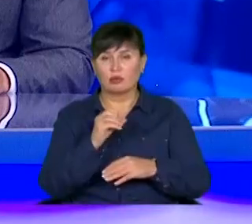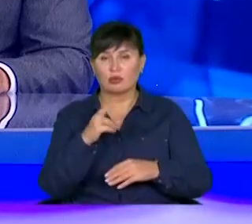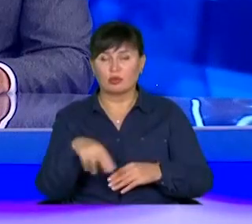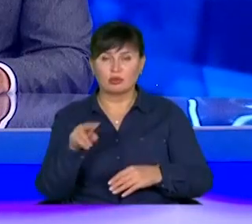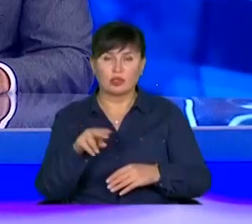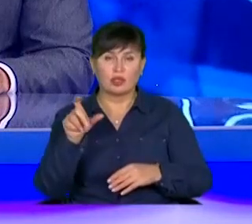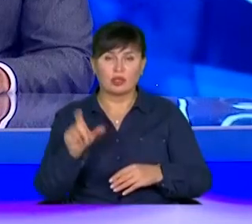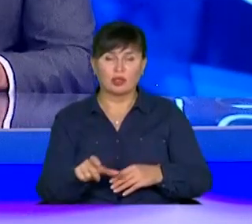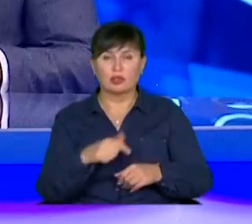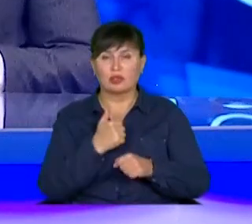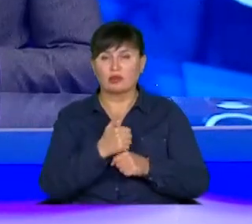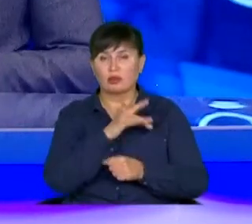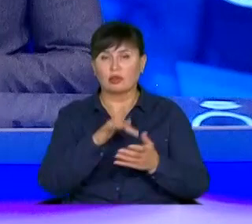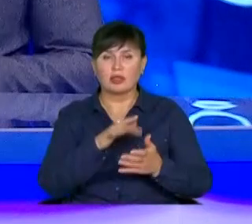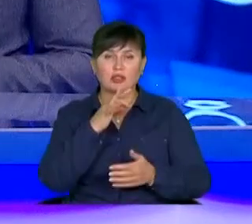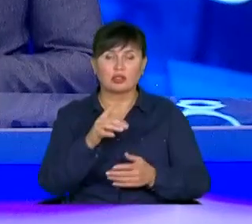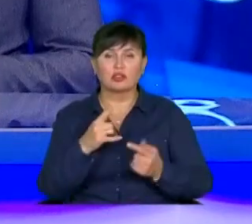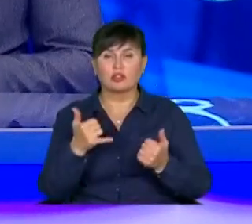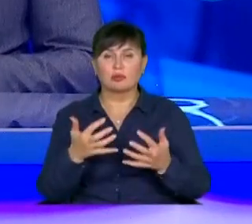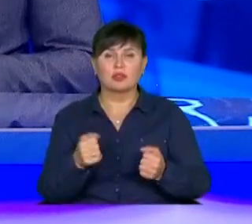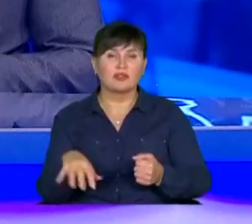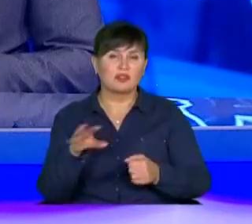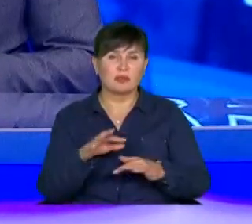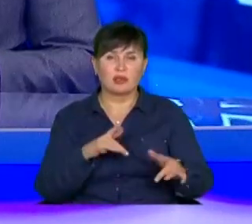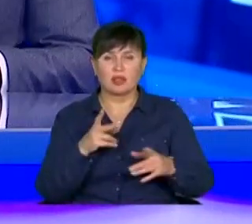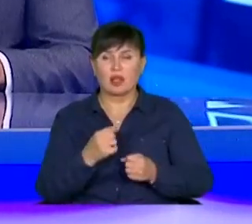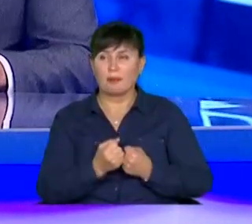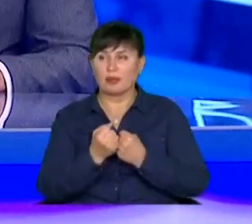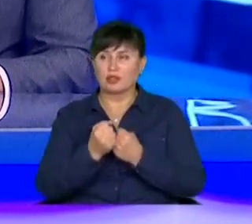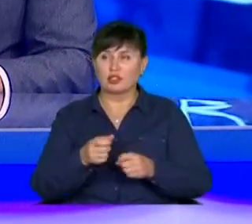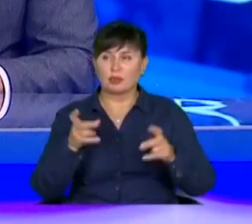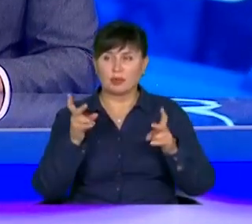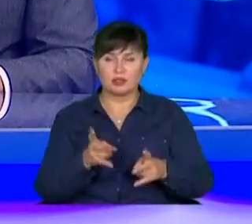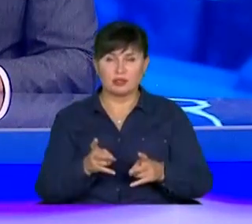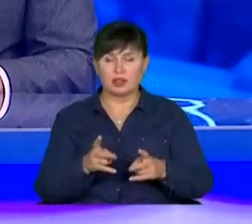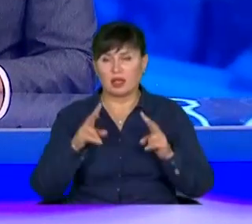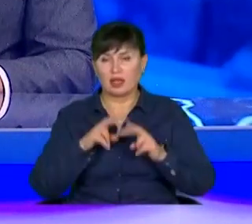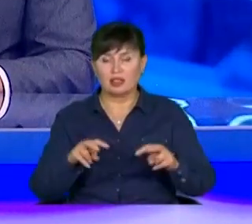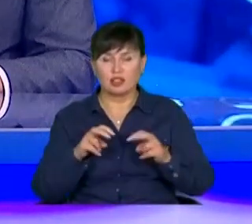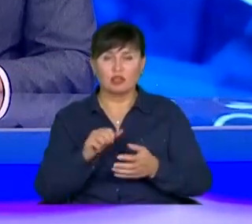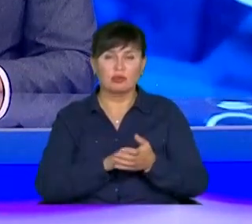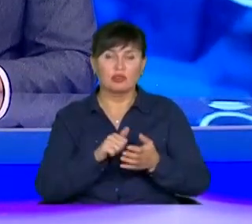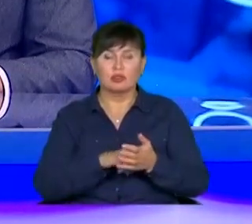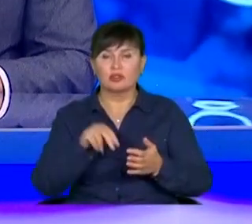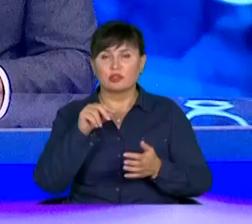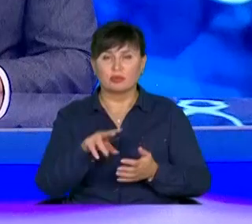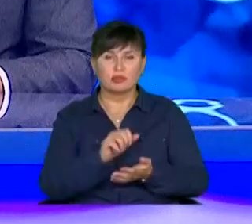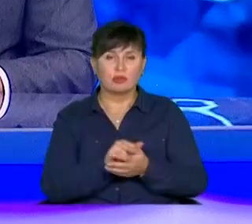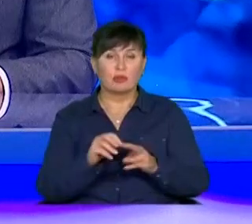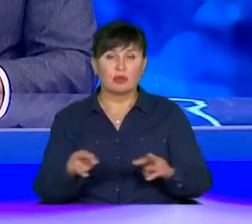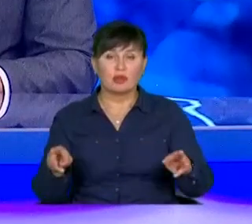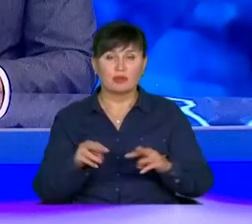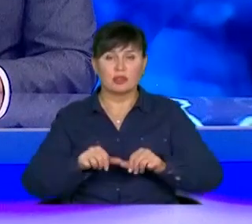Глава города заявил, что сейчас принимаются все меры для поддержки пострадавших. Расследованием причин ЧП занимается